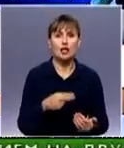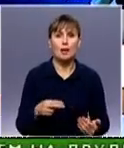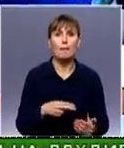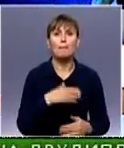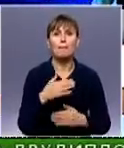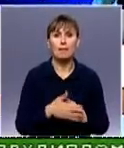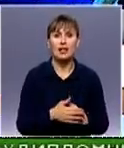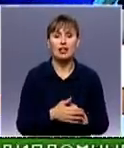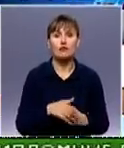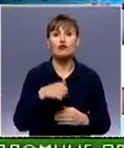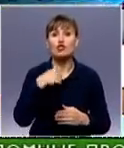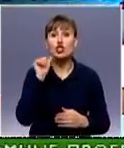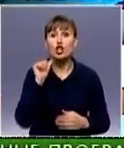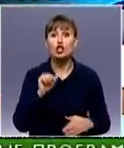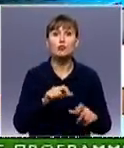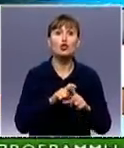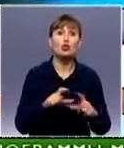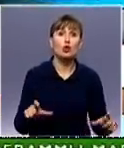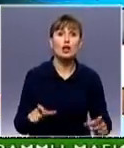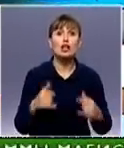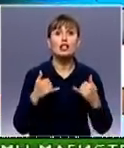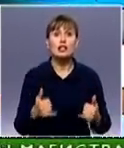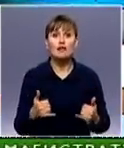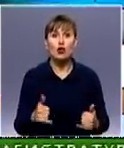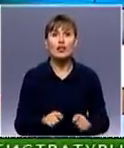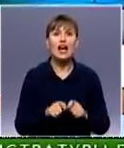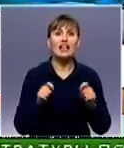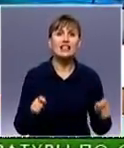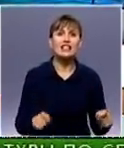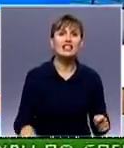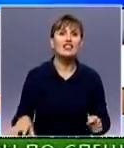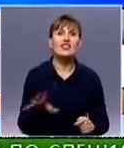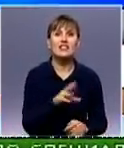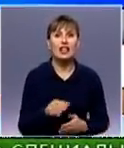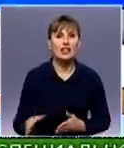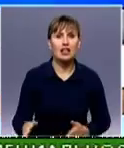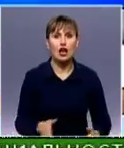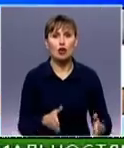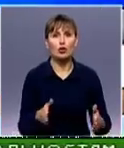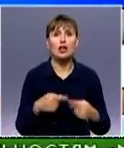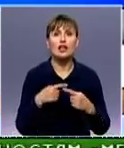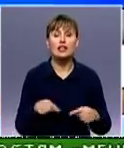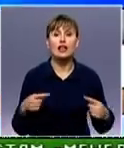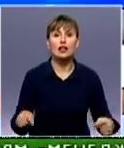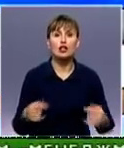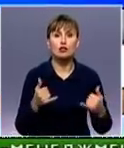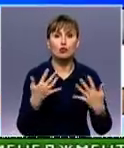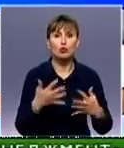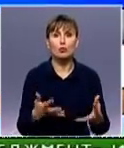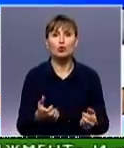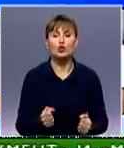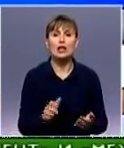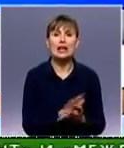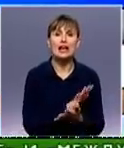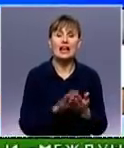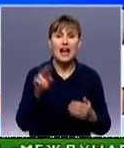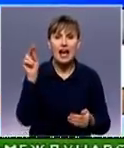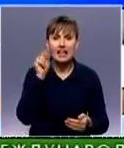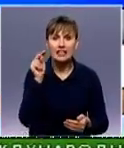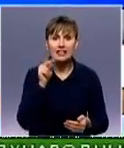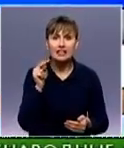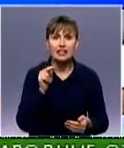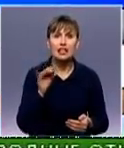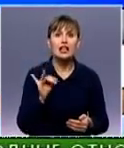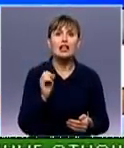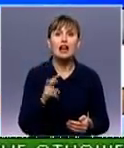Перед вчерашними школьниками сегодня открыты все дороги. Некоторые уже сегодня получили гранты, и,